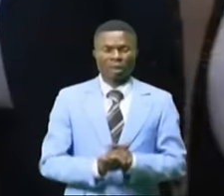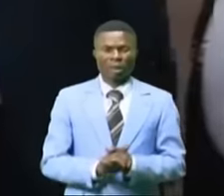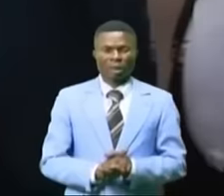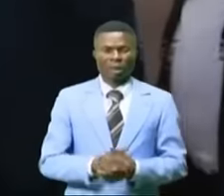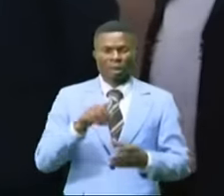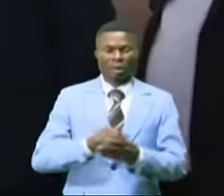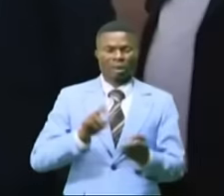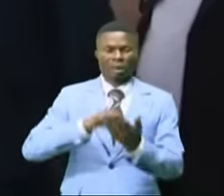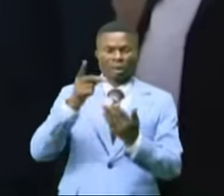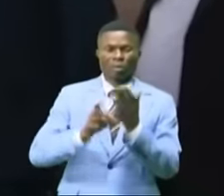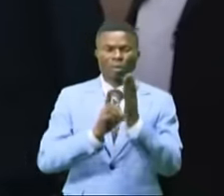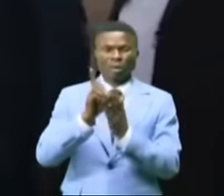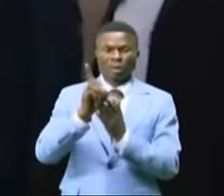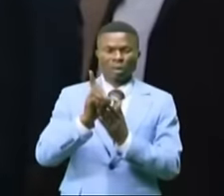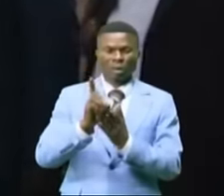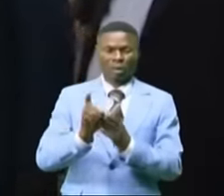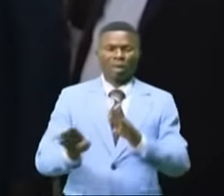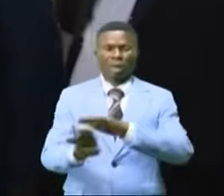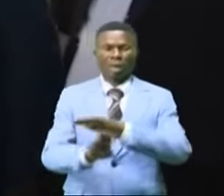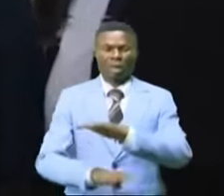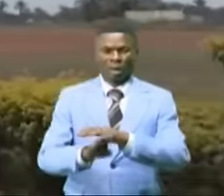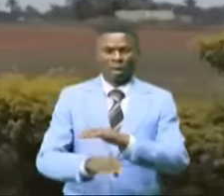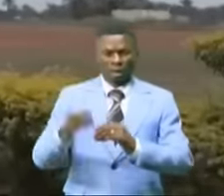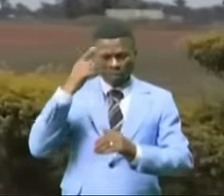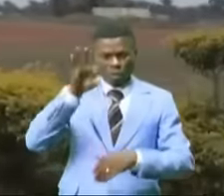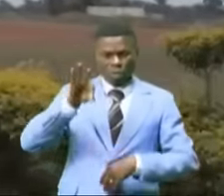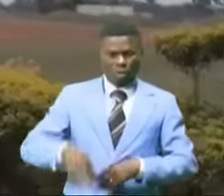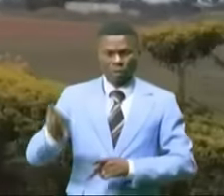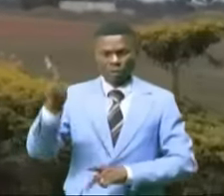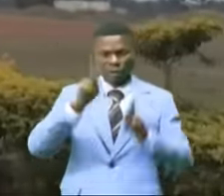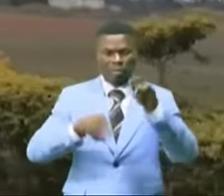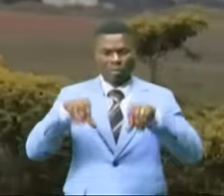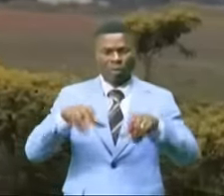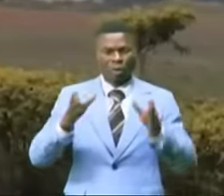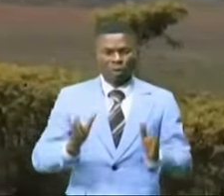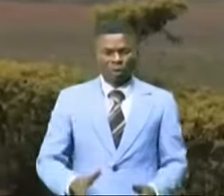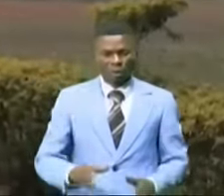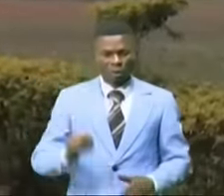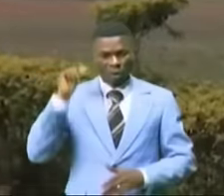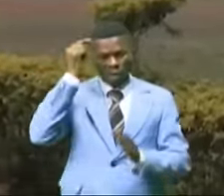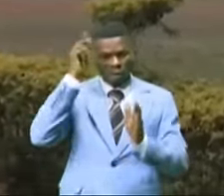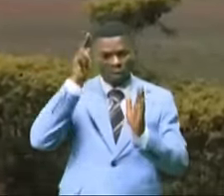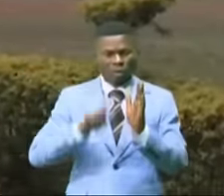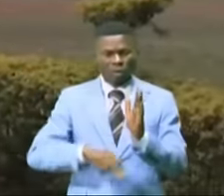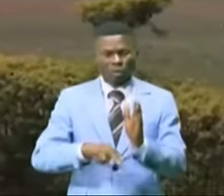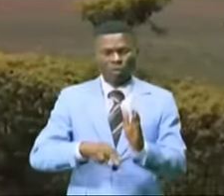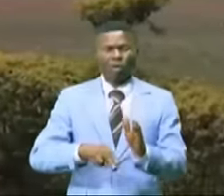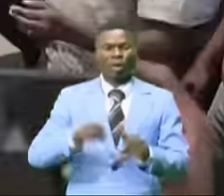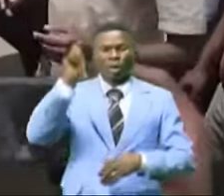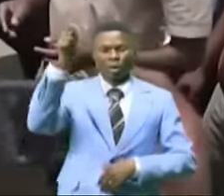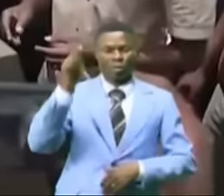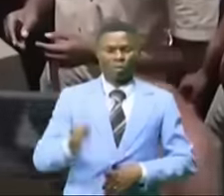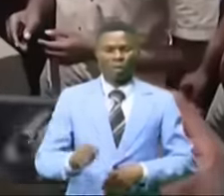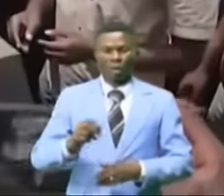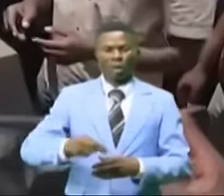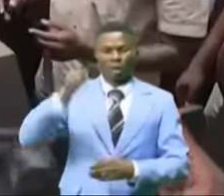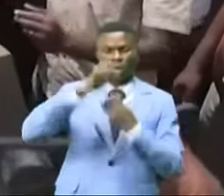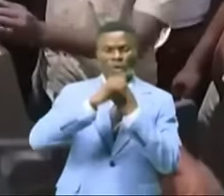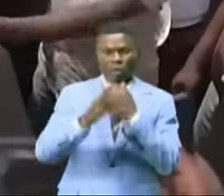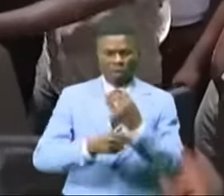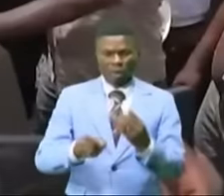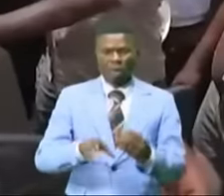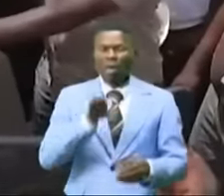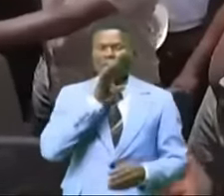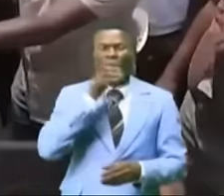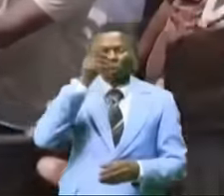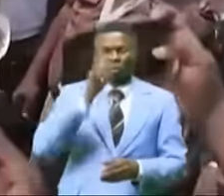le cadre du développement à la base pour le bien-être de la population congolaise, que le gouverneur militaire du Nord Kivu a posé la première